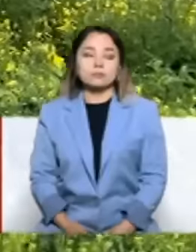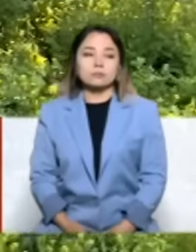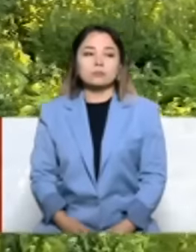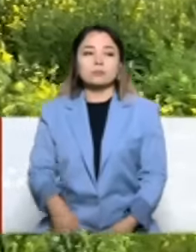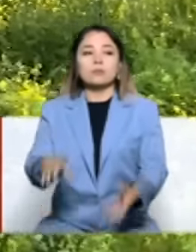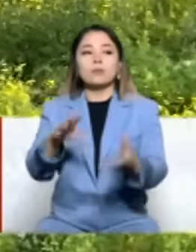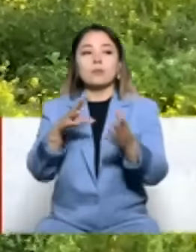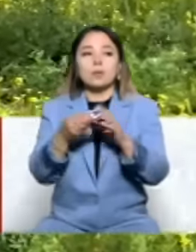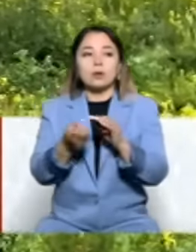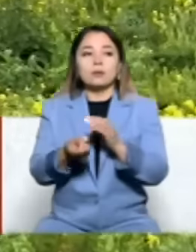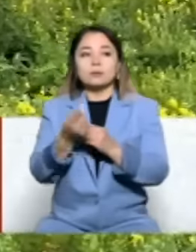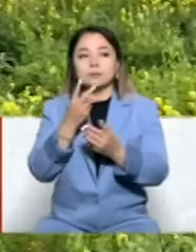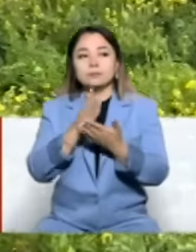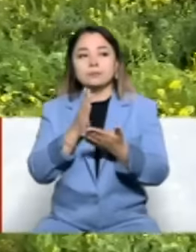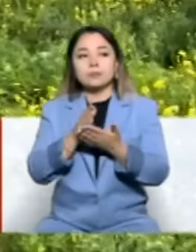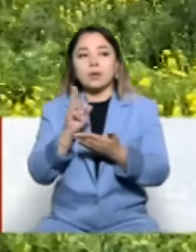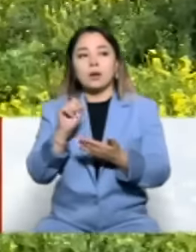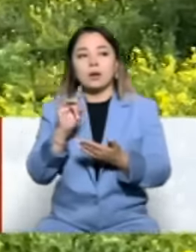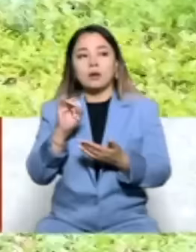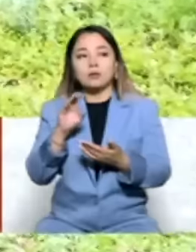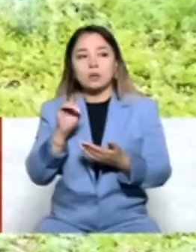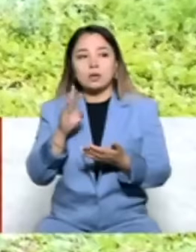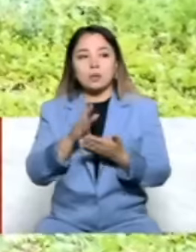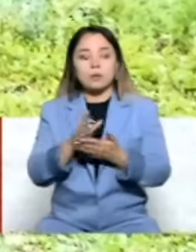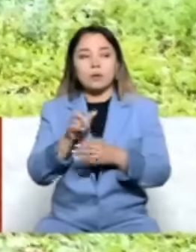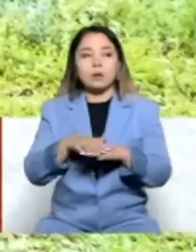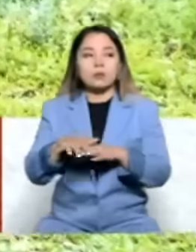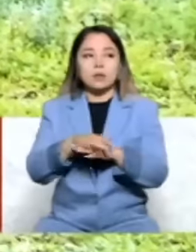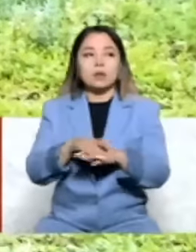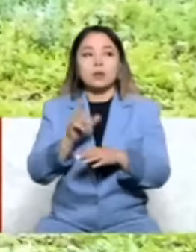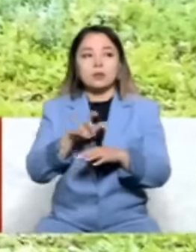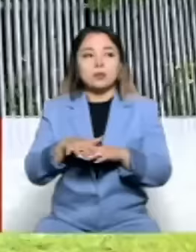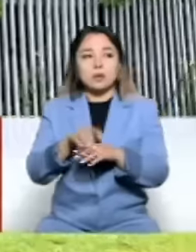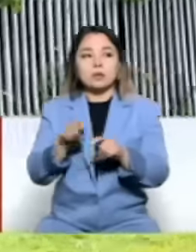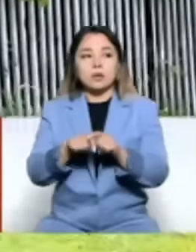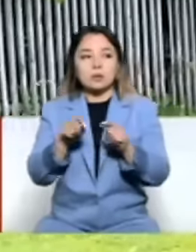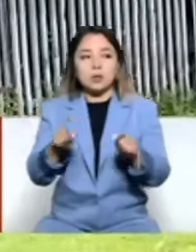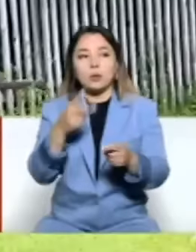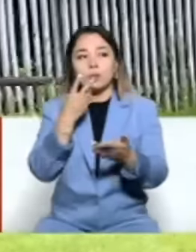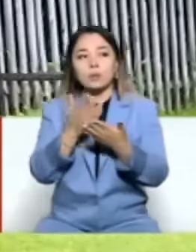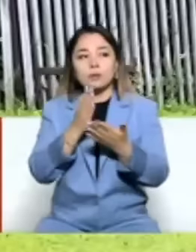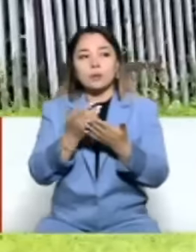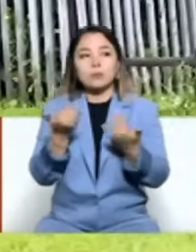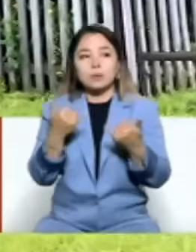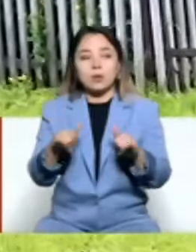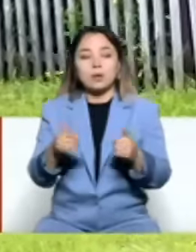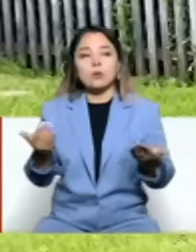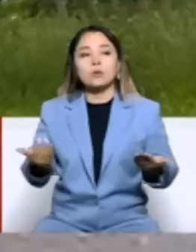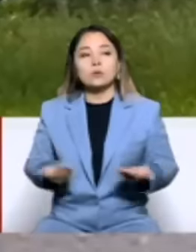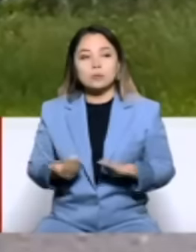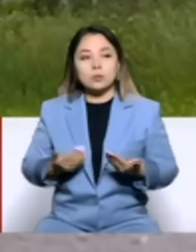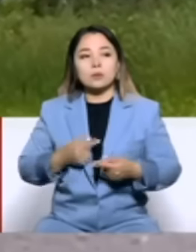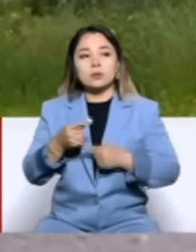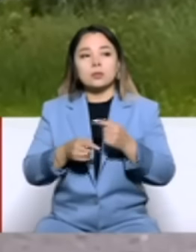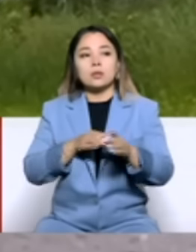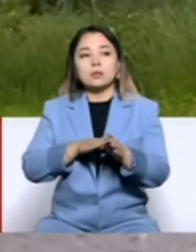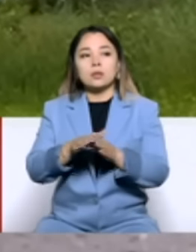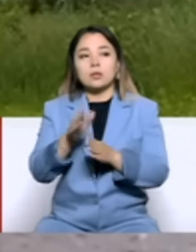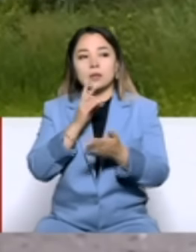Түгін тартса майы шығатын бұл ауыл Қаражар деп аталады. Халқы малмен жан бағып отыр. Мына көрініске қарап қарапайым тұрмыс кешкен жер